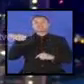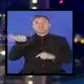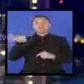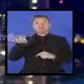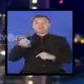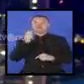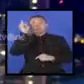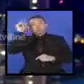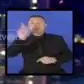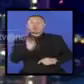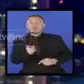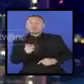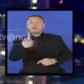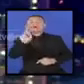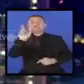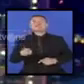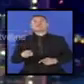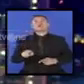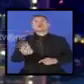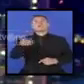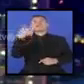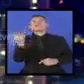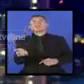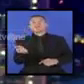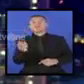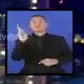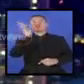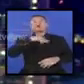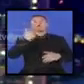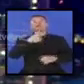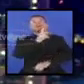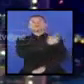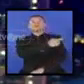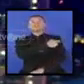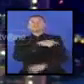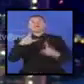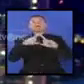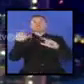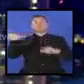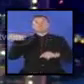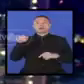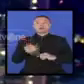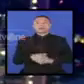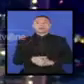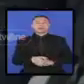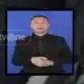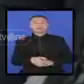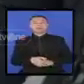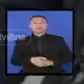itu menyusul meninggalnya warga Buaran Duren Sawit sehari setelah disuntik vaksin AstraZeneca.